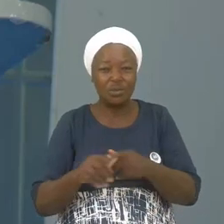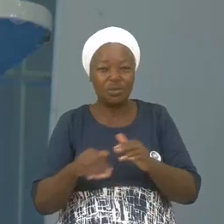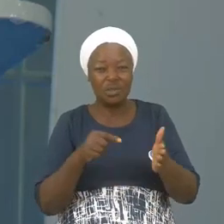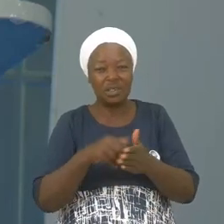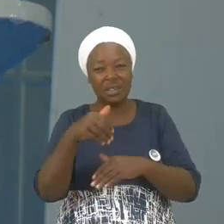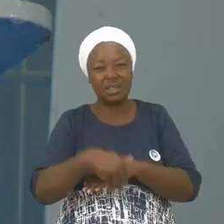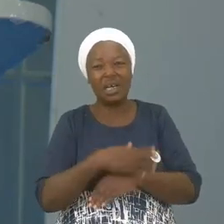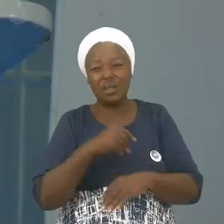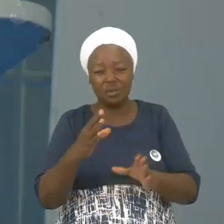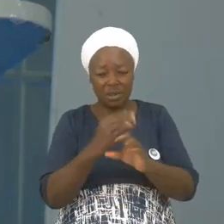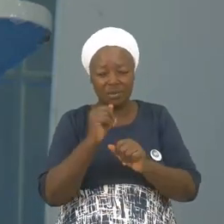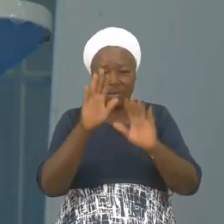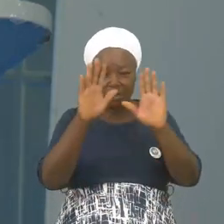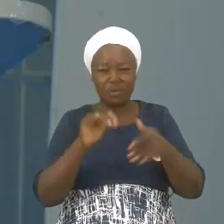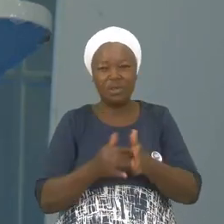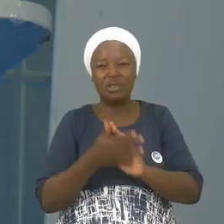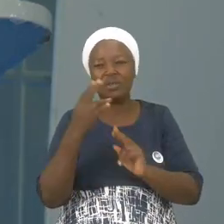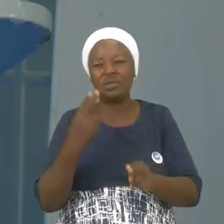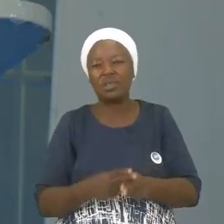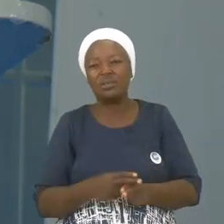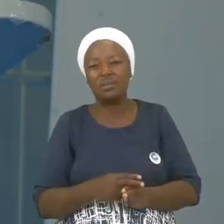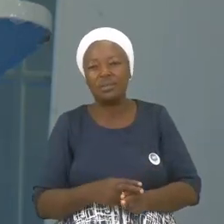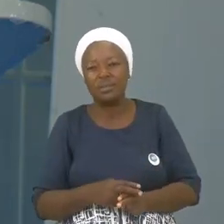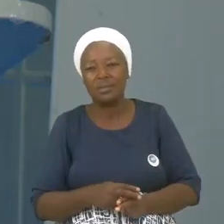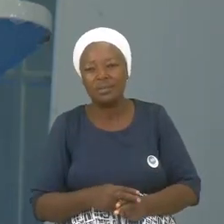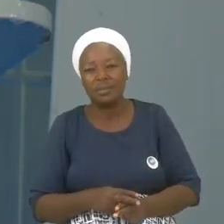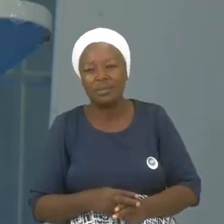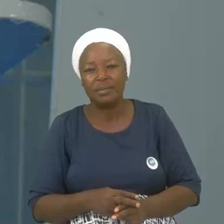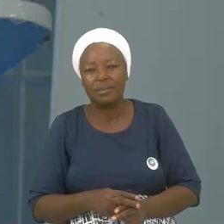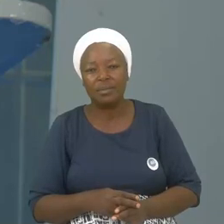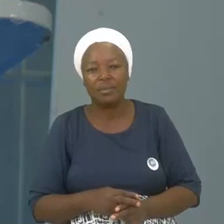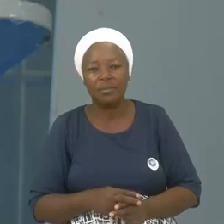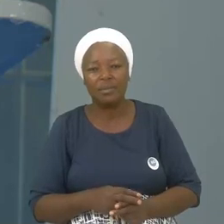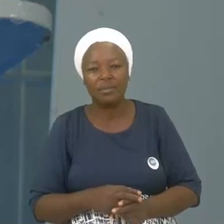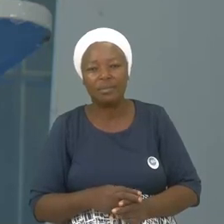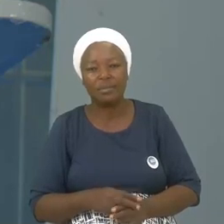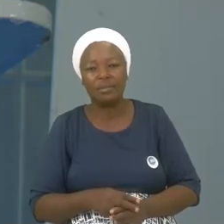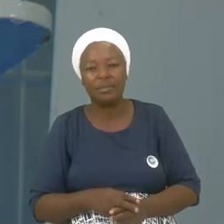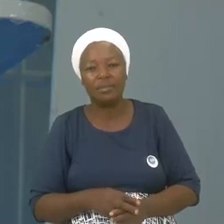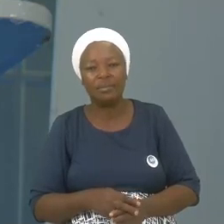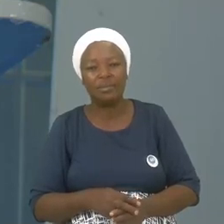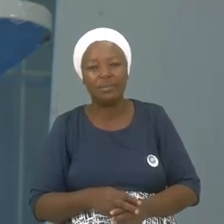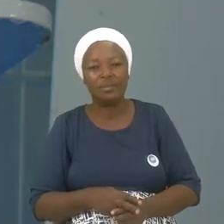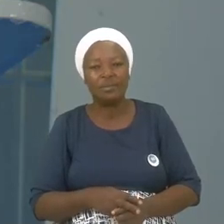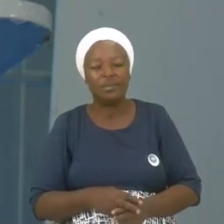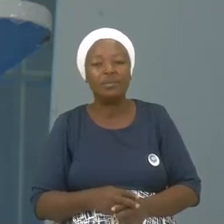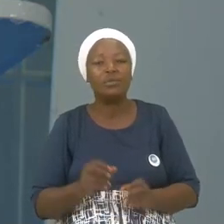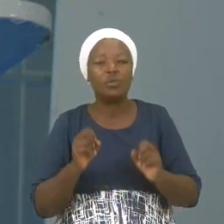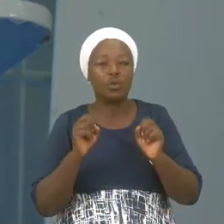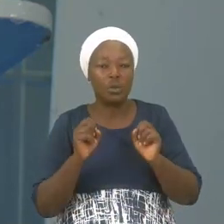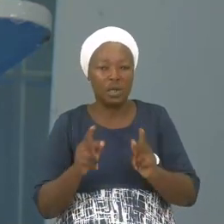La puissance d'explosion de la Pentecôte. Il en sera ainsi pour vous au nom de Jésus.